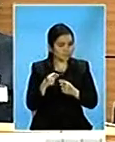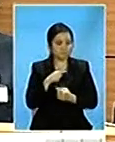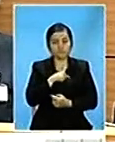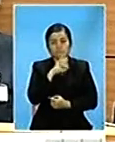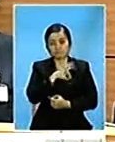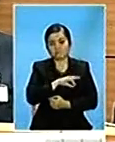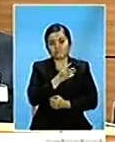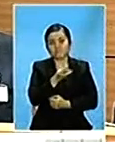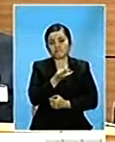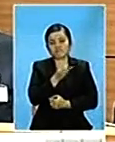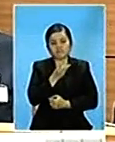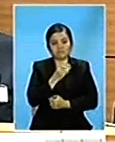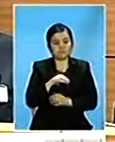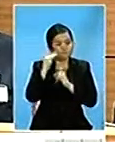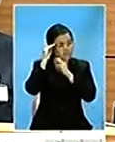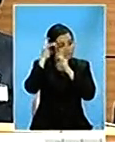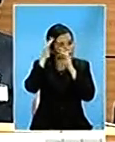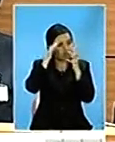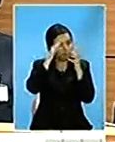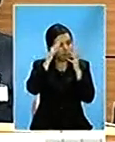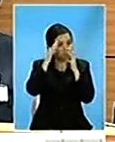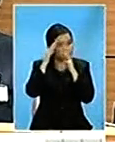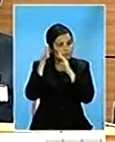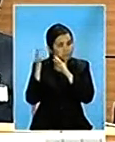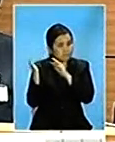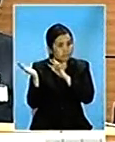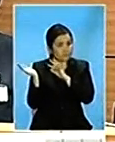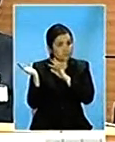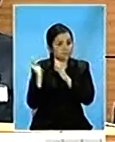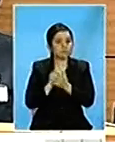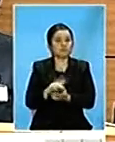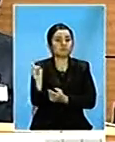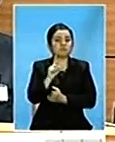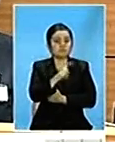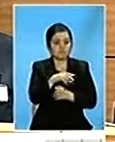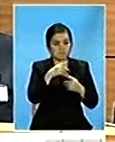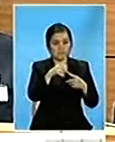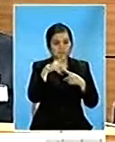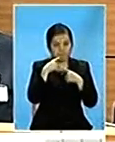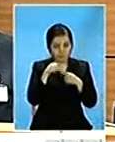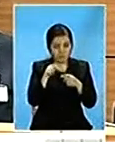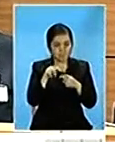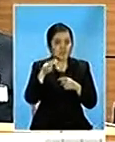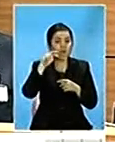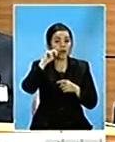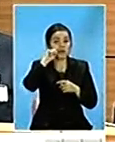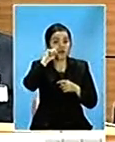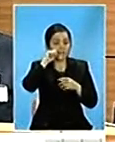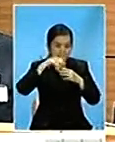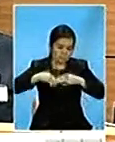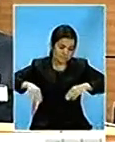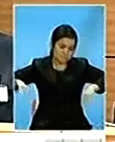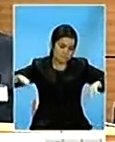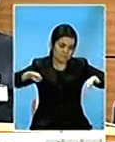ใจครับความหวังของพี่น้องบ้านผมดูจะเลื่อนลอยเพราะว่าท่านบอกว่าลำน้ำพุงเนี่ยมันเกี่ยวเนื่อง